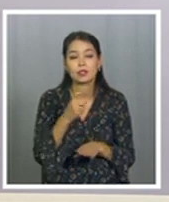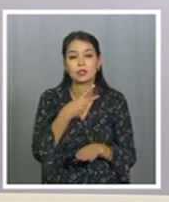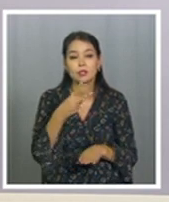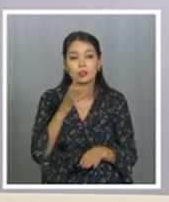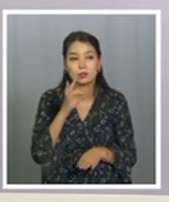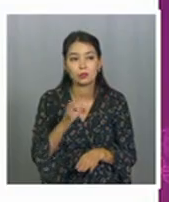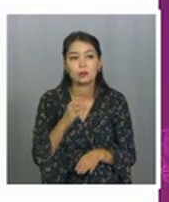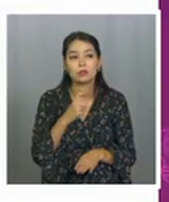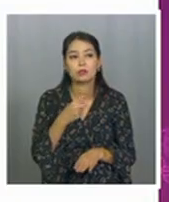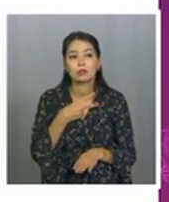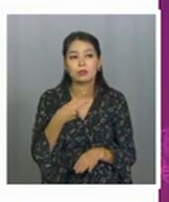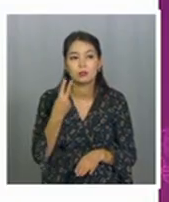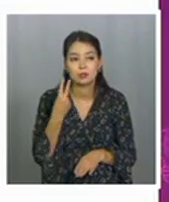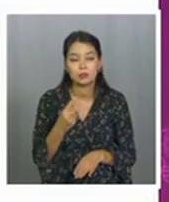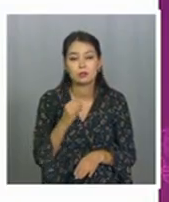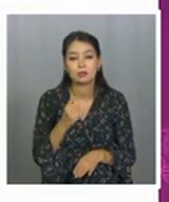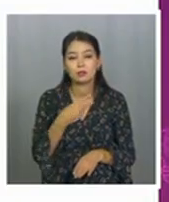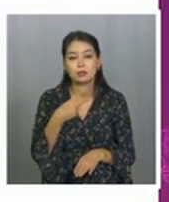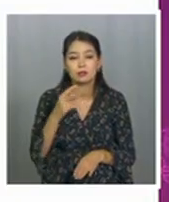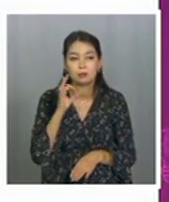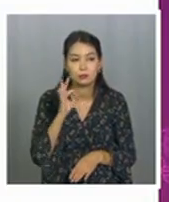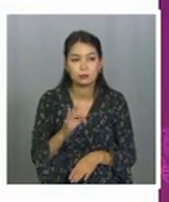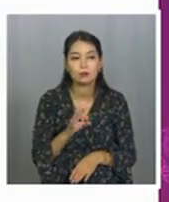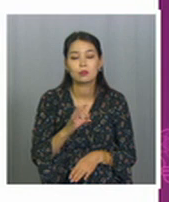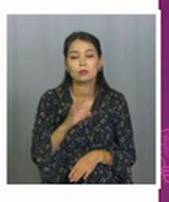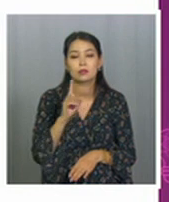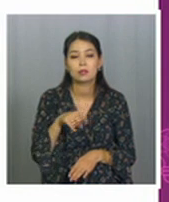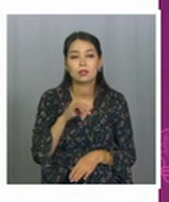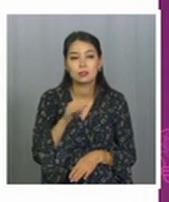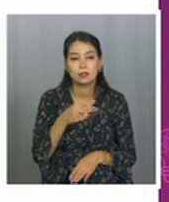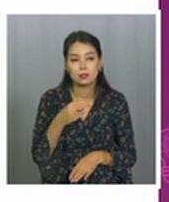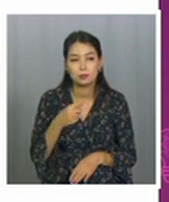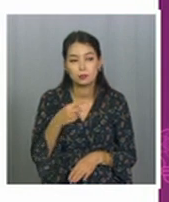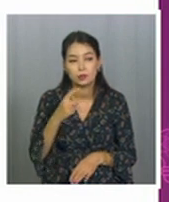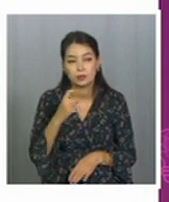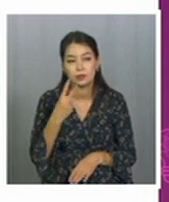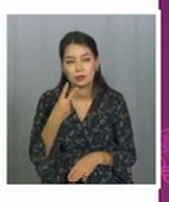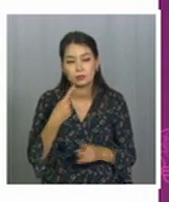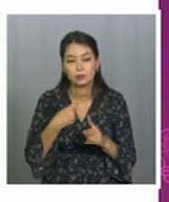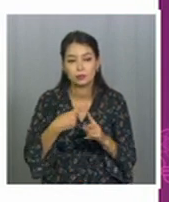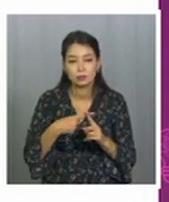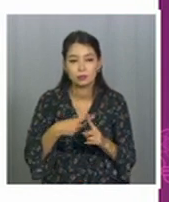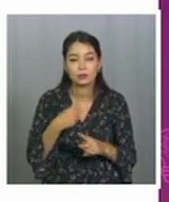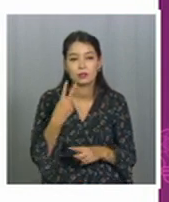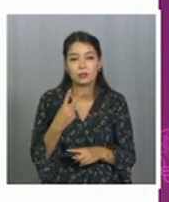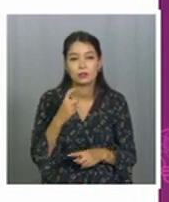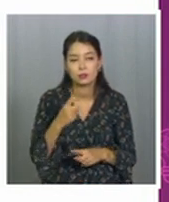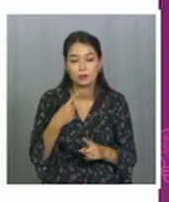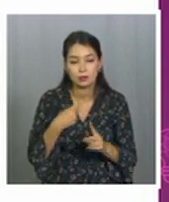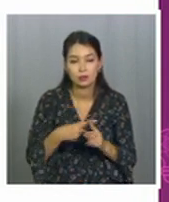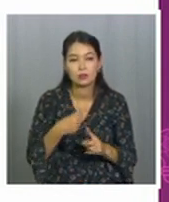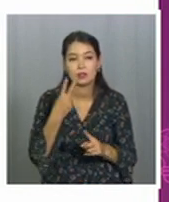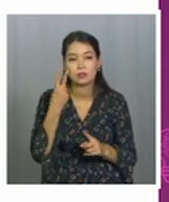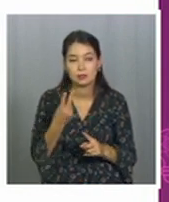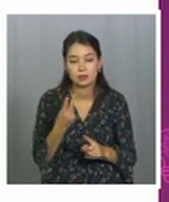тен 2, Y тен 0 және Y тен минус X квадрат қосылған 2X қосылған